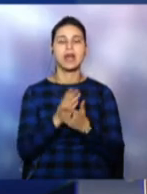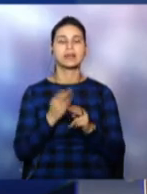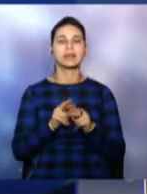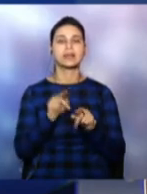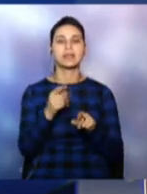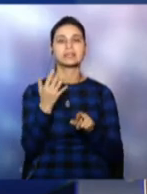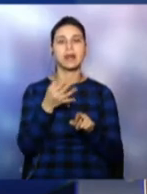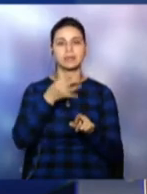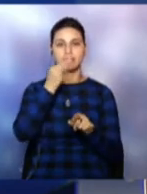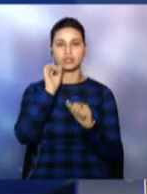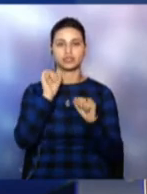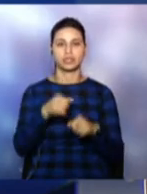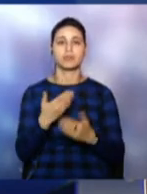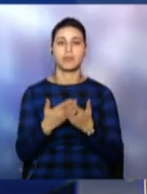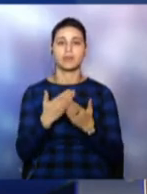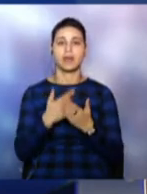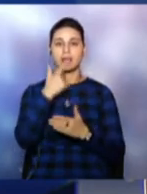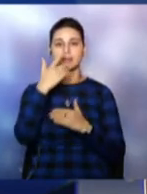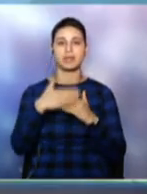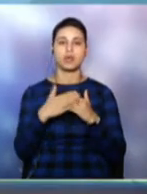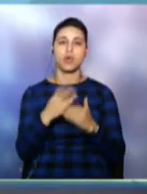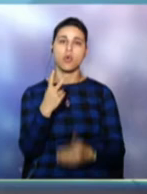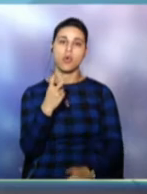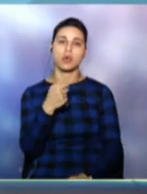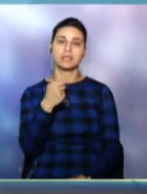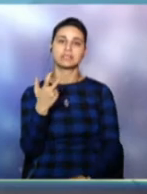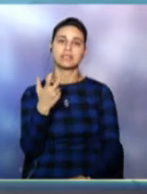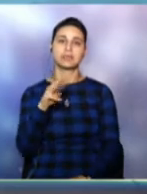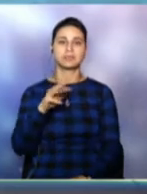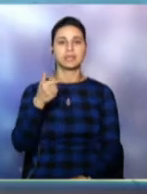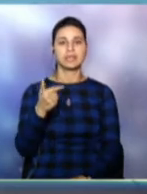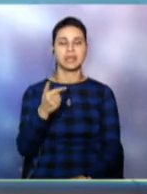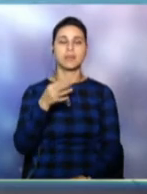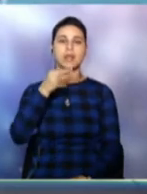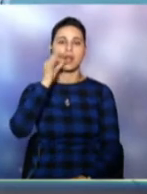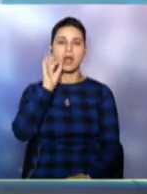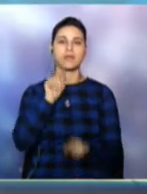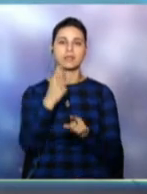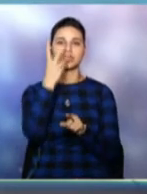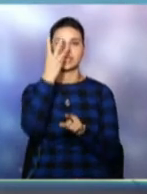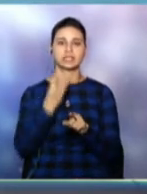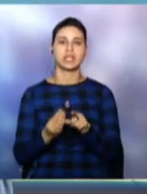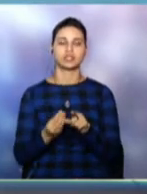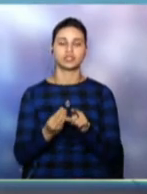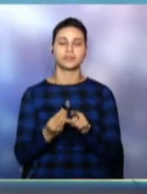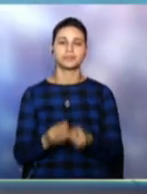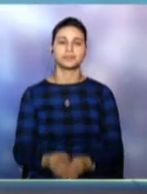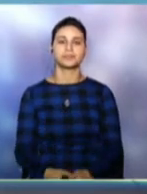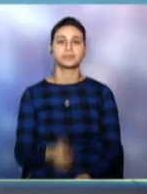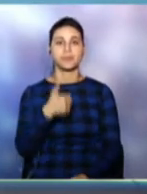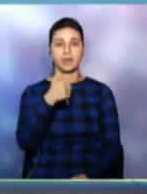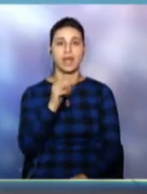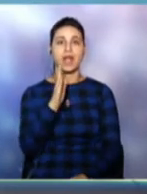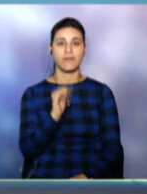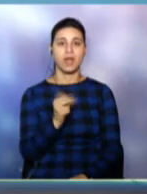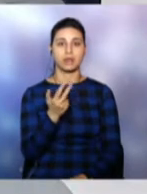დოზაა აი ეს არის დაახლოებით 200-დან 300 მილიგრამამდე კოფეინისა დღის განმავლობაში ყავის